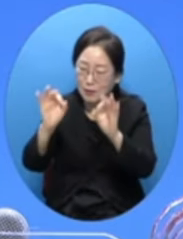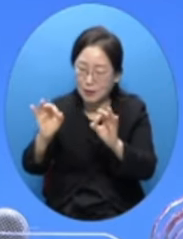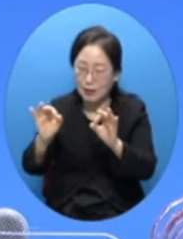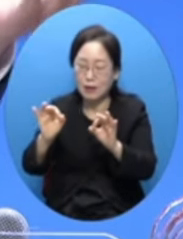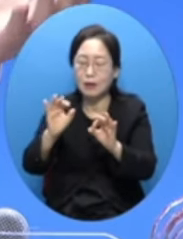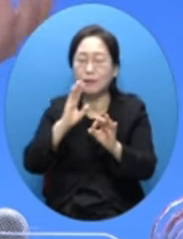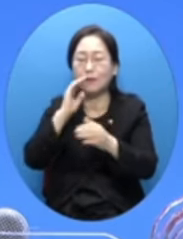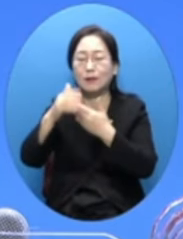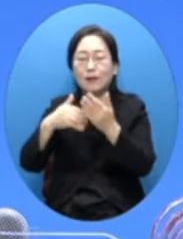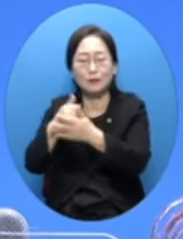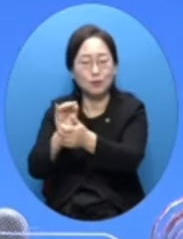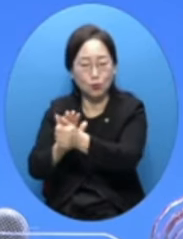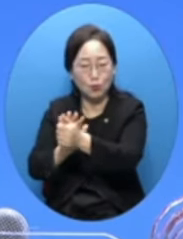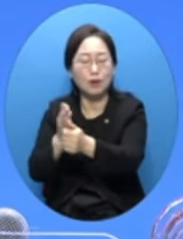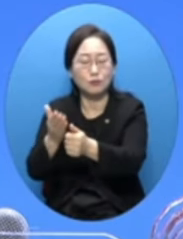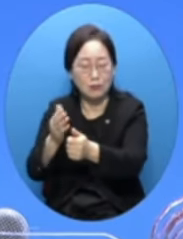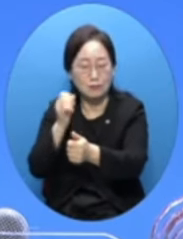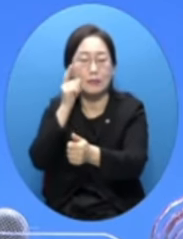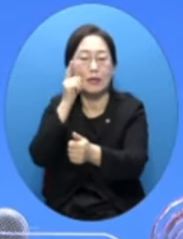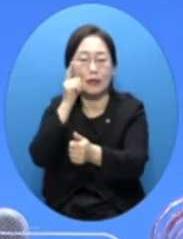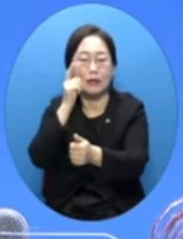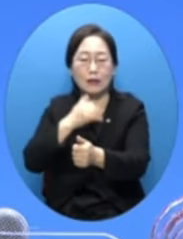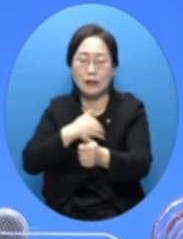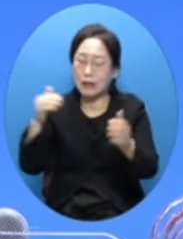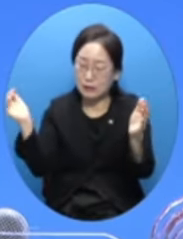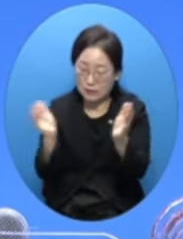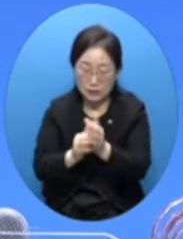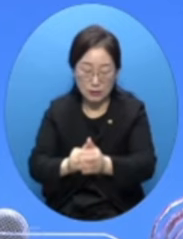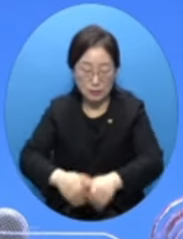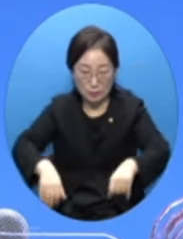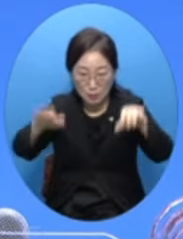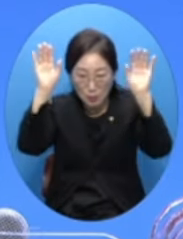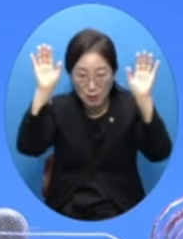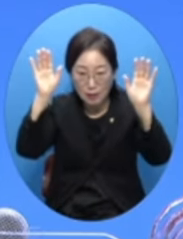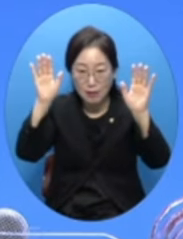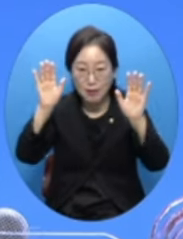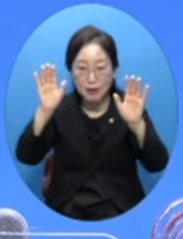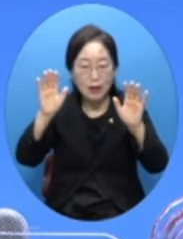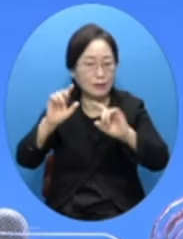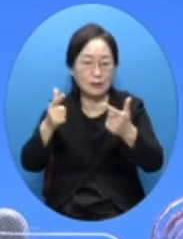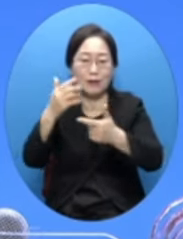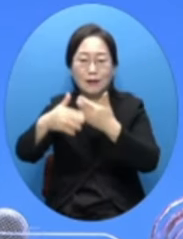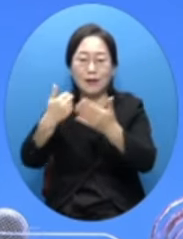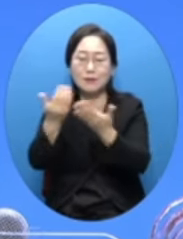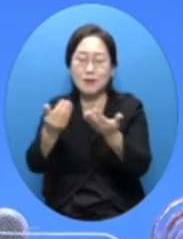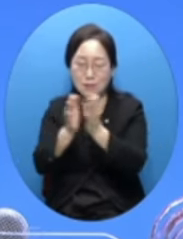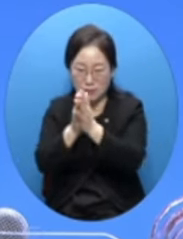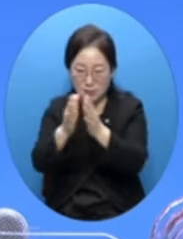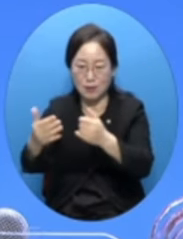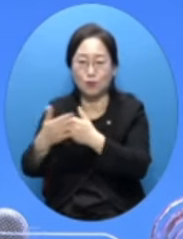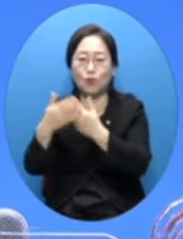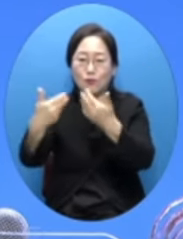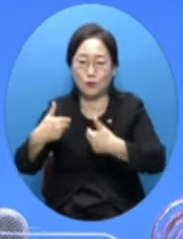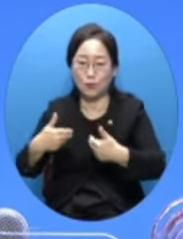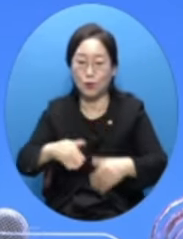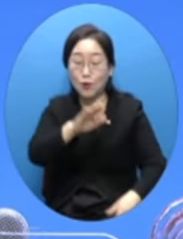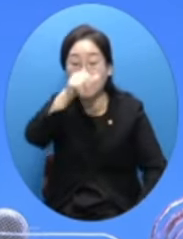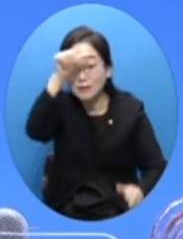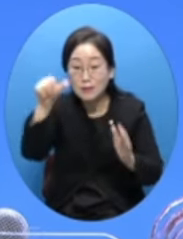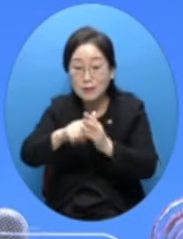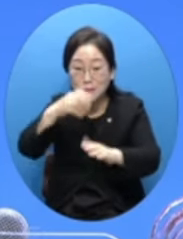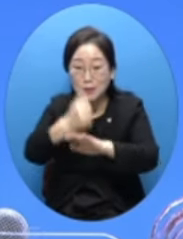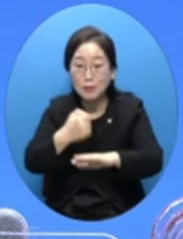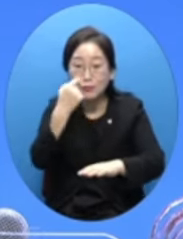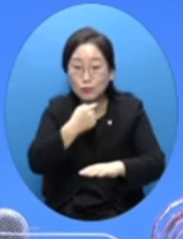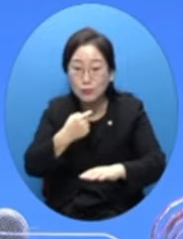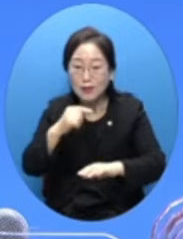다 끝났다 이제 마지막 포기하고 손을 놓았을 때 하나님이 일을 시작하신 것입니다. 우리 인생의 마지막은 하나님의